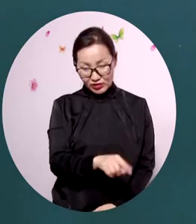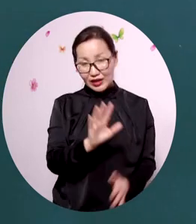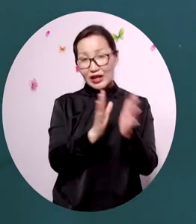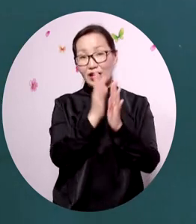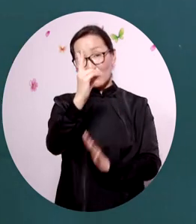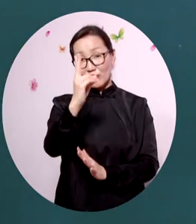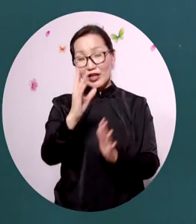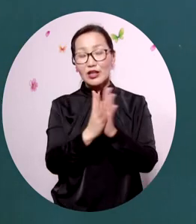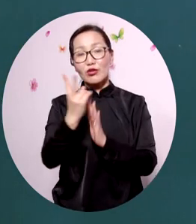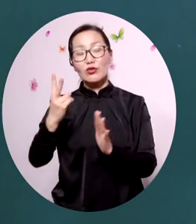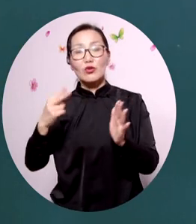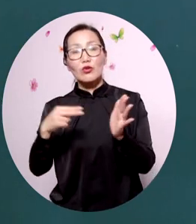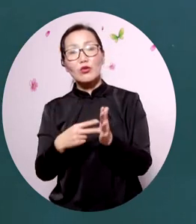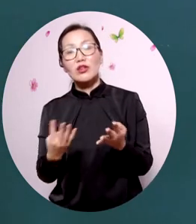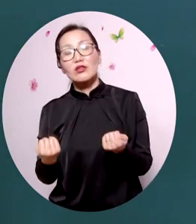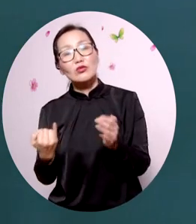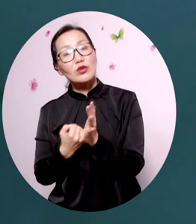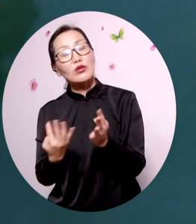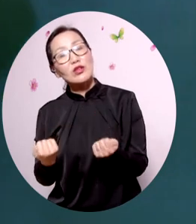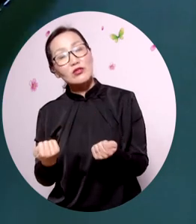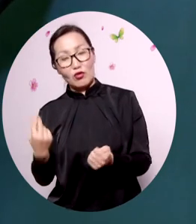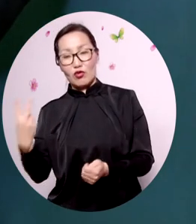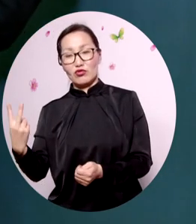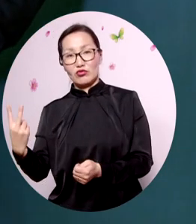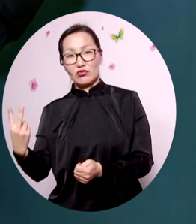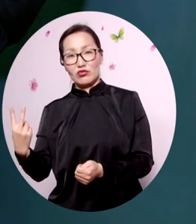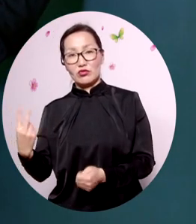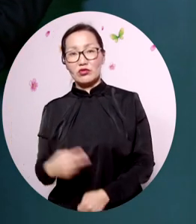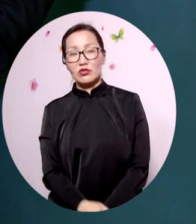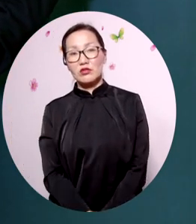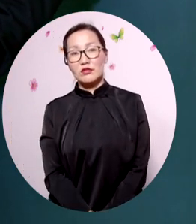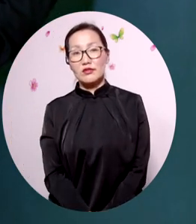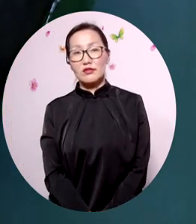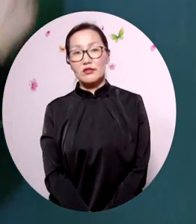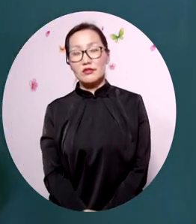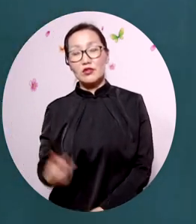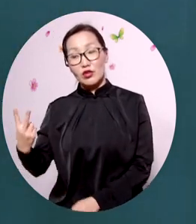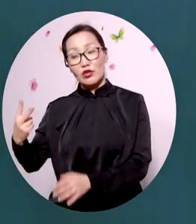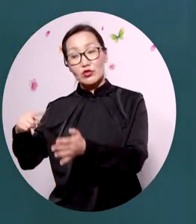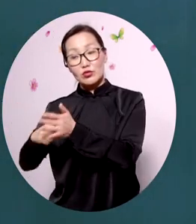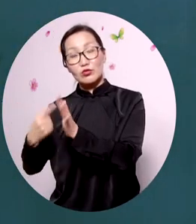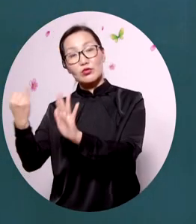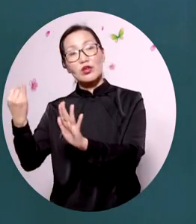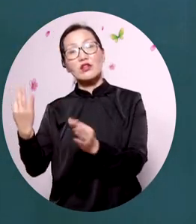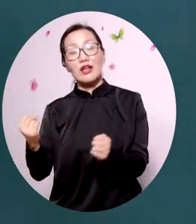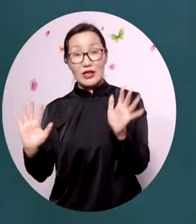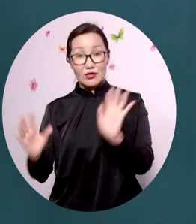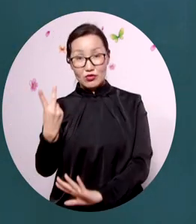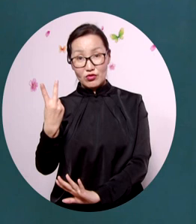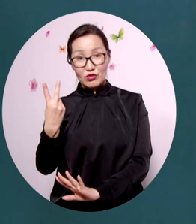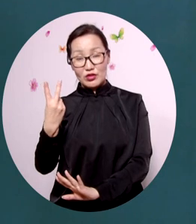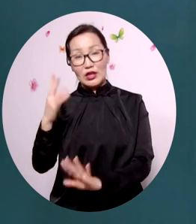12. 12-ыг 6 туваахаар 2 ногдож байна. 2 6